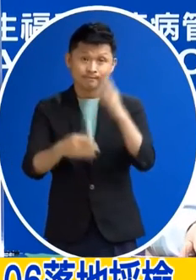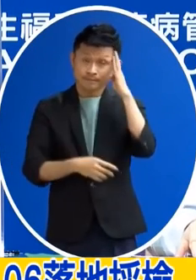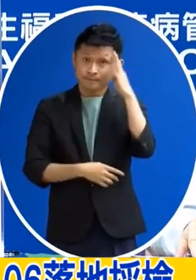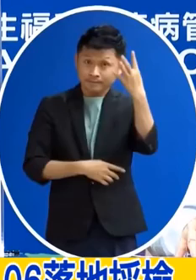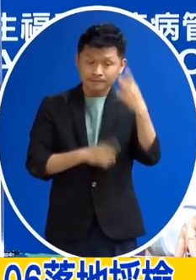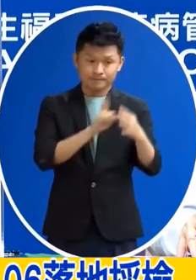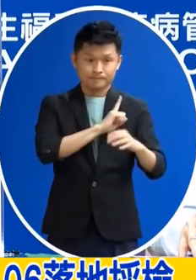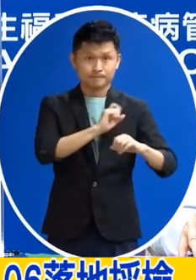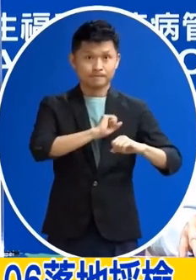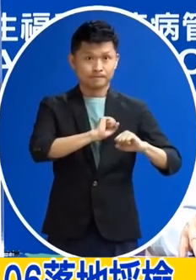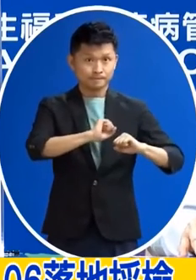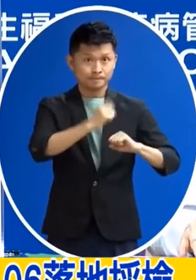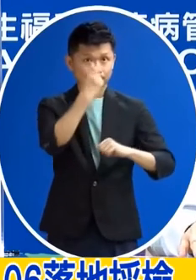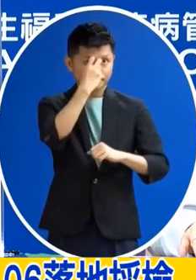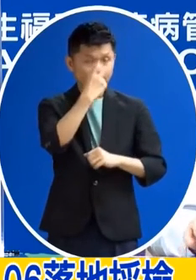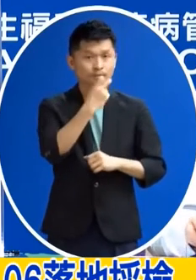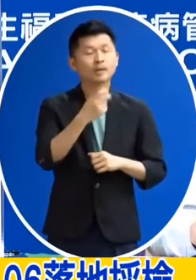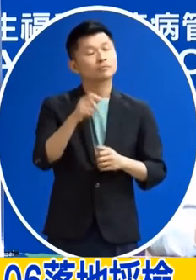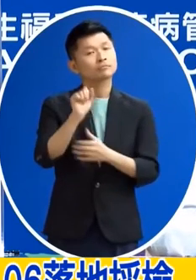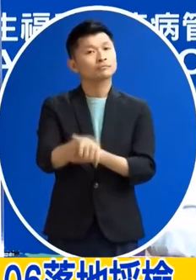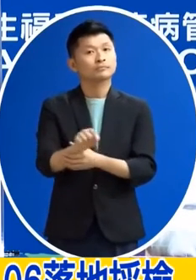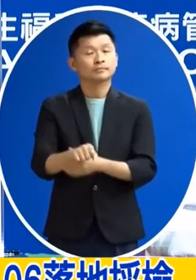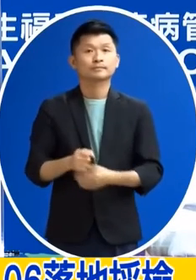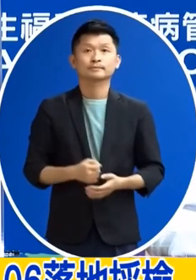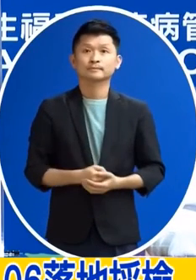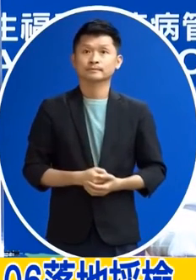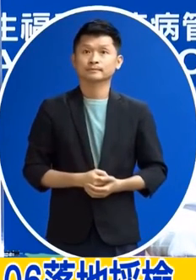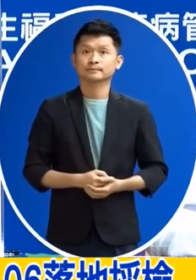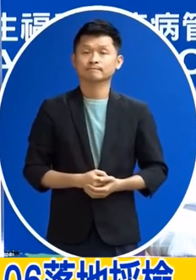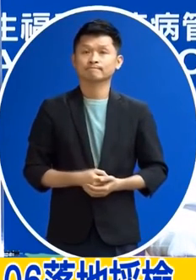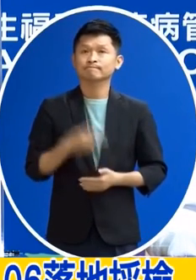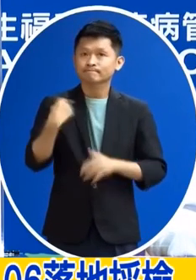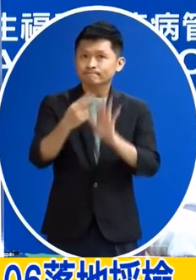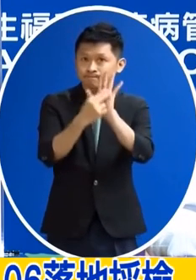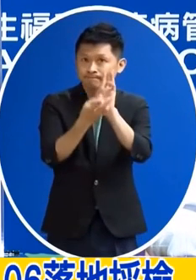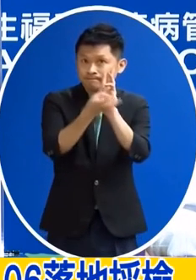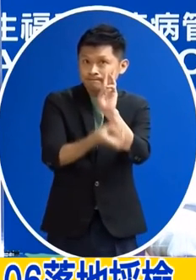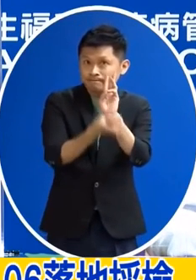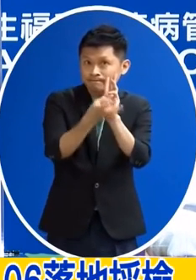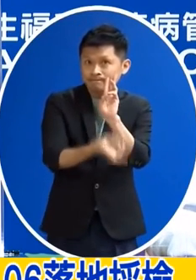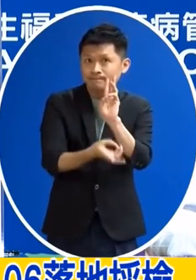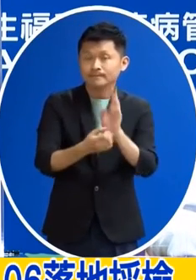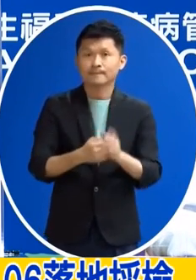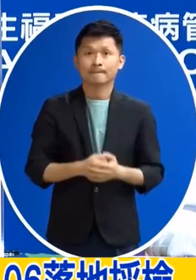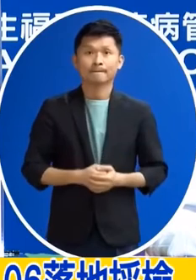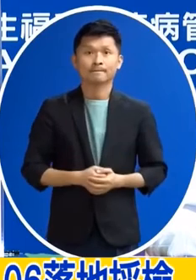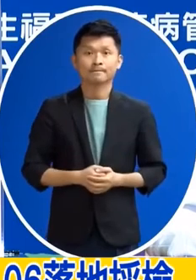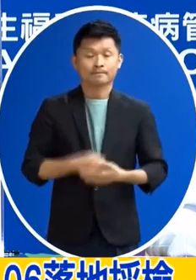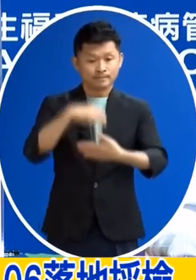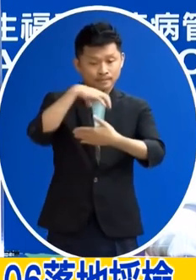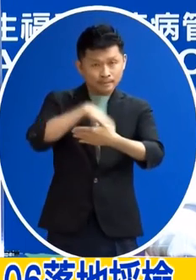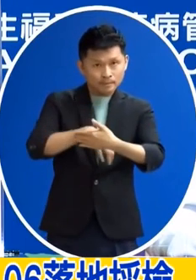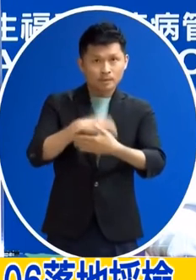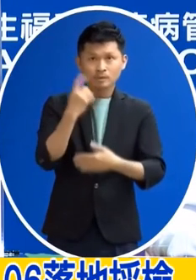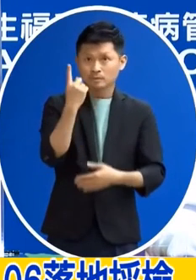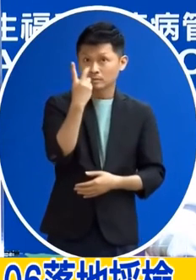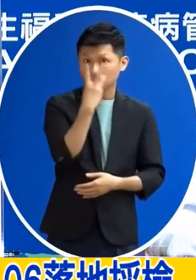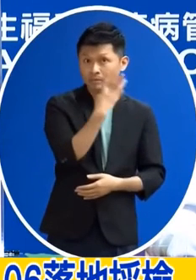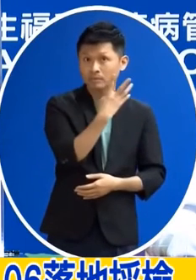的。那在整体来讲，我们先来说明一下哈，就在这里面，其实里面有几个